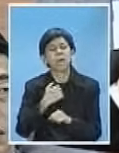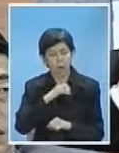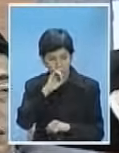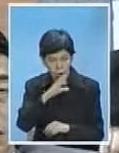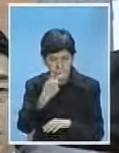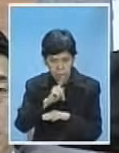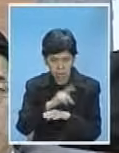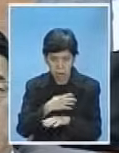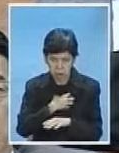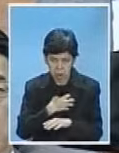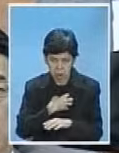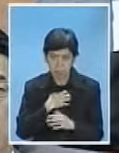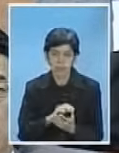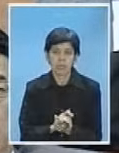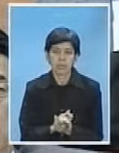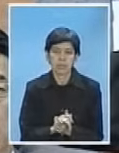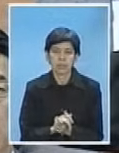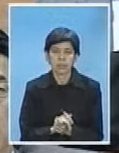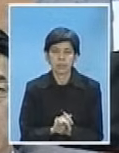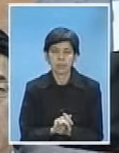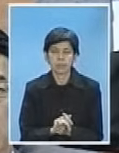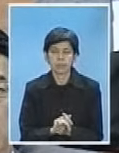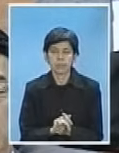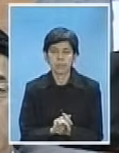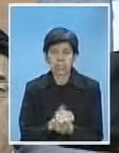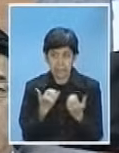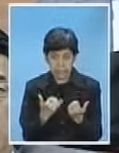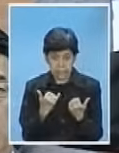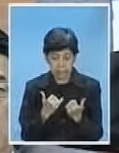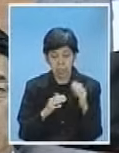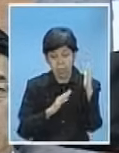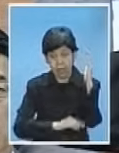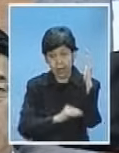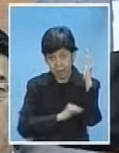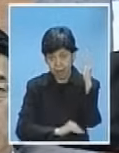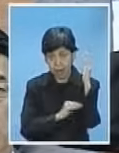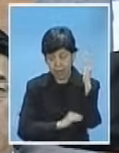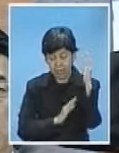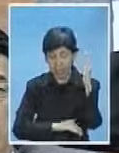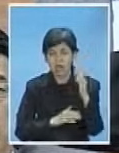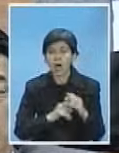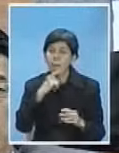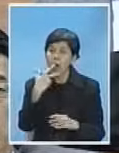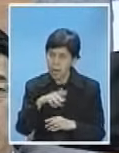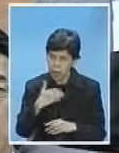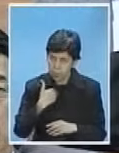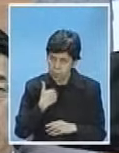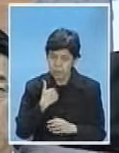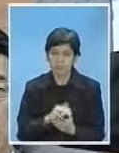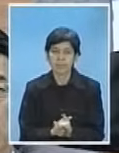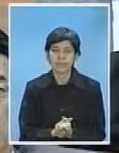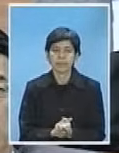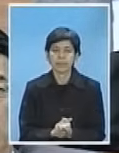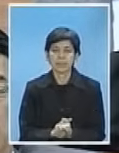องกราบเรียนท่านประธานให้เข้าใจนะครับว่าเหตุการณ์ในจังหวัดชายแดนภาคใต้นั้นอย่างที่กล่าวเรียนไว้ตอนต้นว่